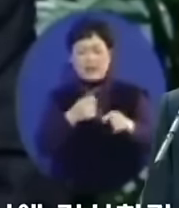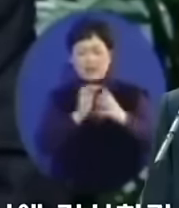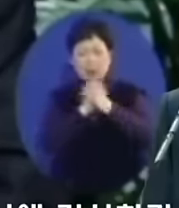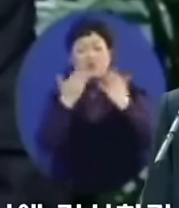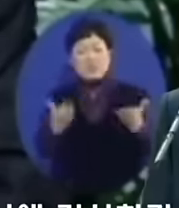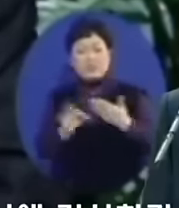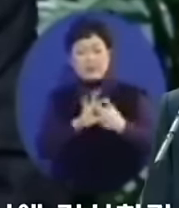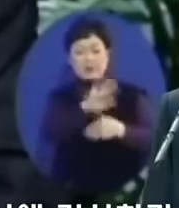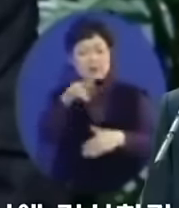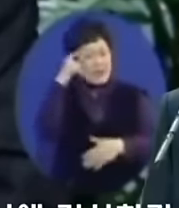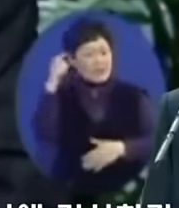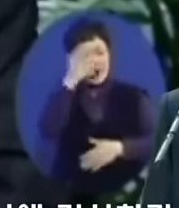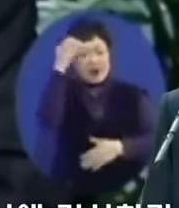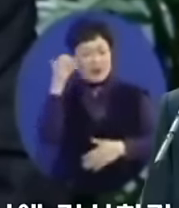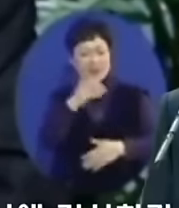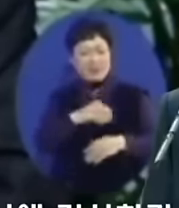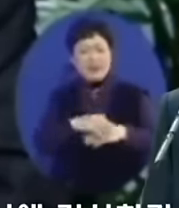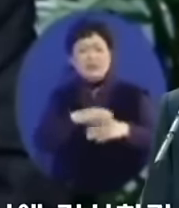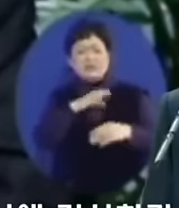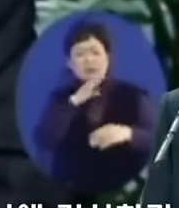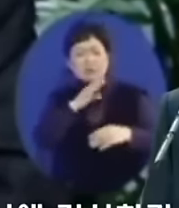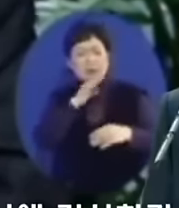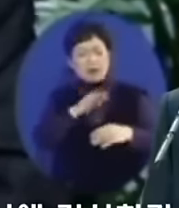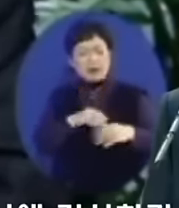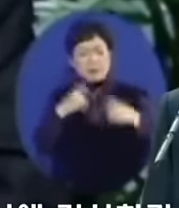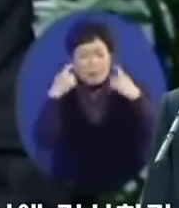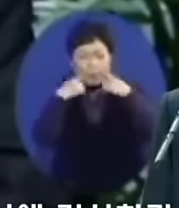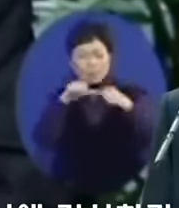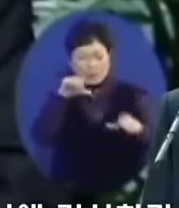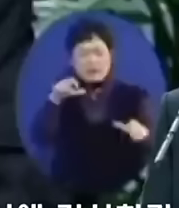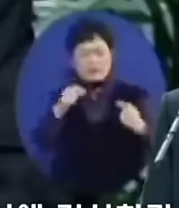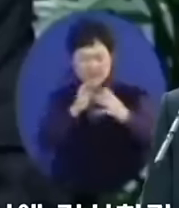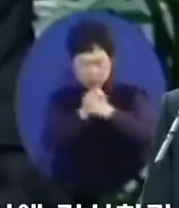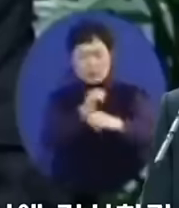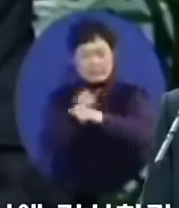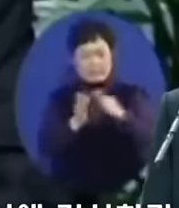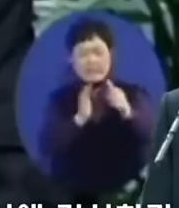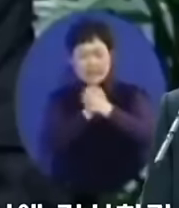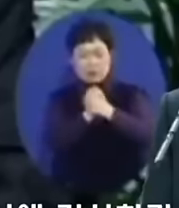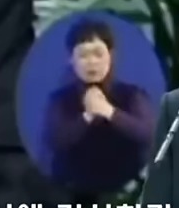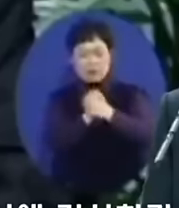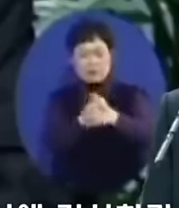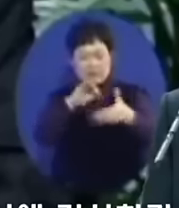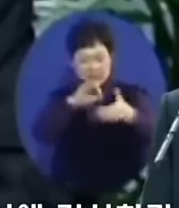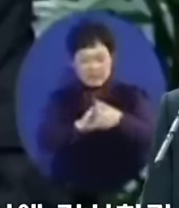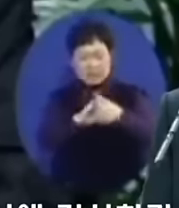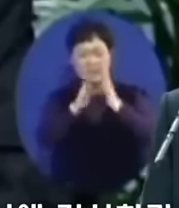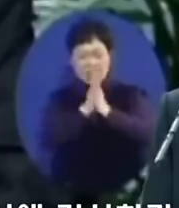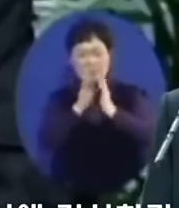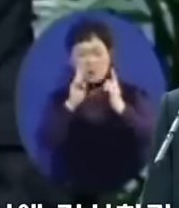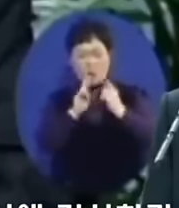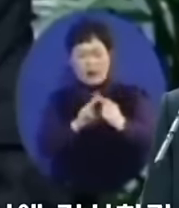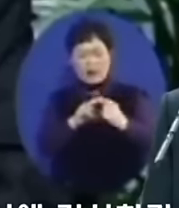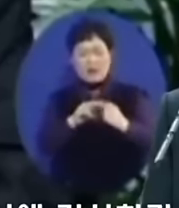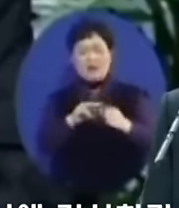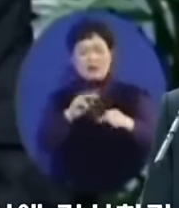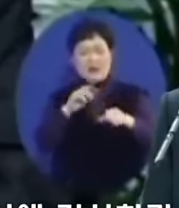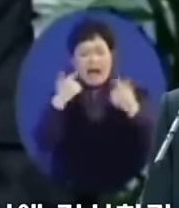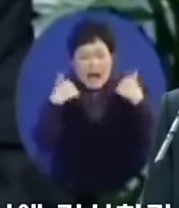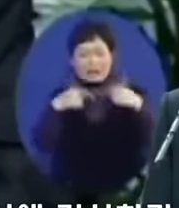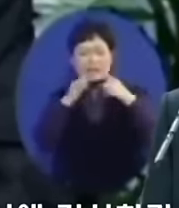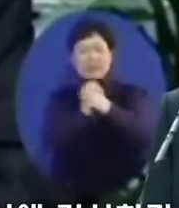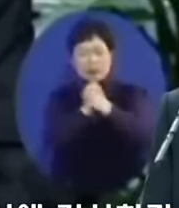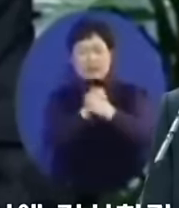쉬면은 우리 영이 고사하고 만다는 것을 알고 기도해야 되는 것입니다. 기도란 일정한 기도와 무시로 하는 기도가 있는